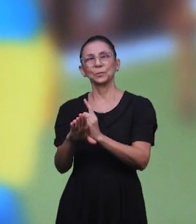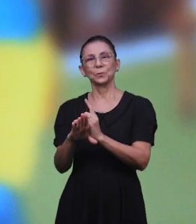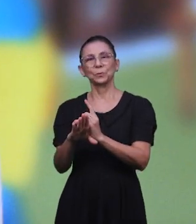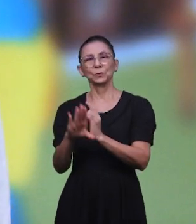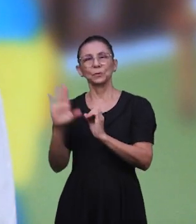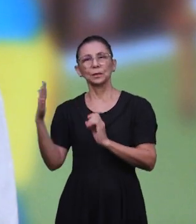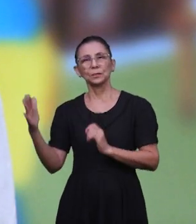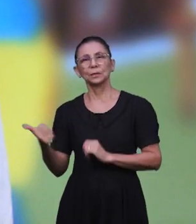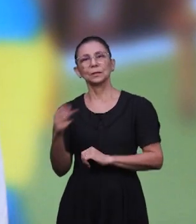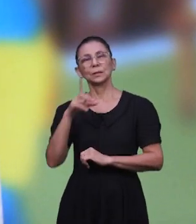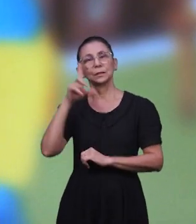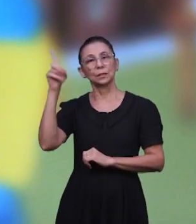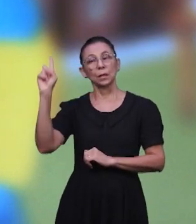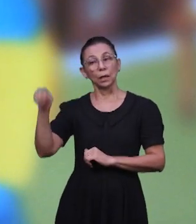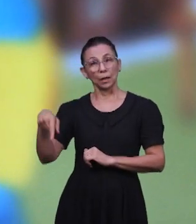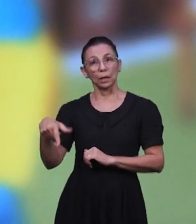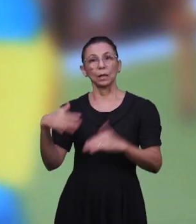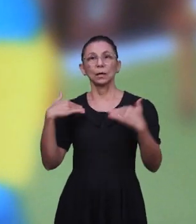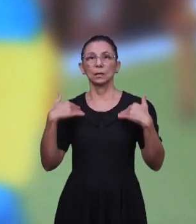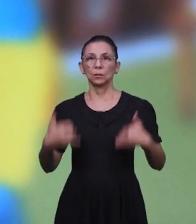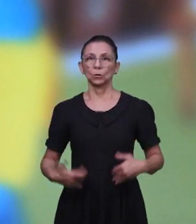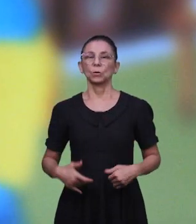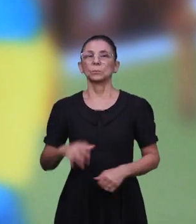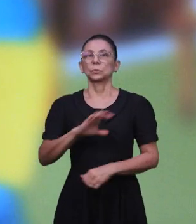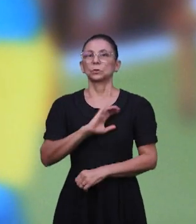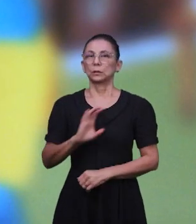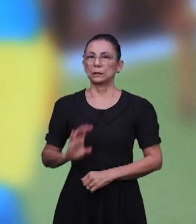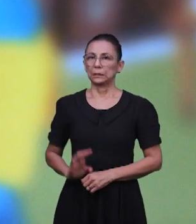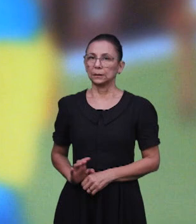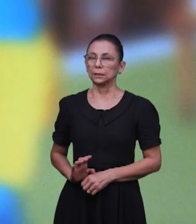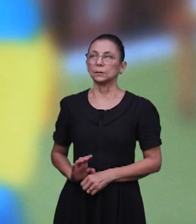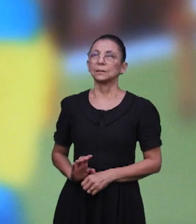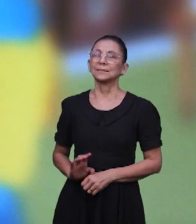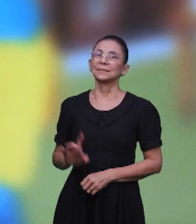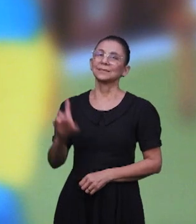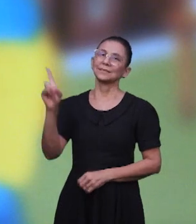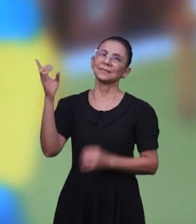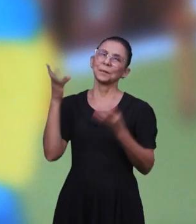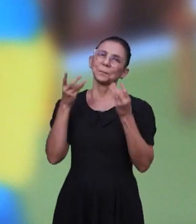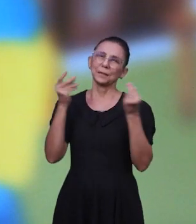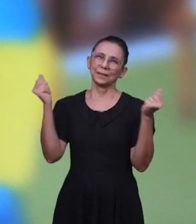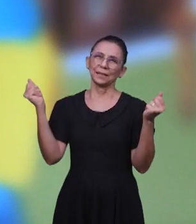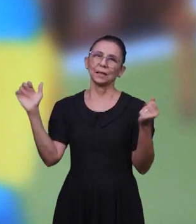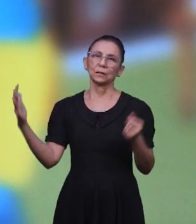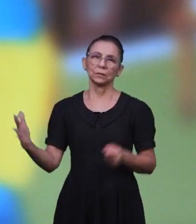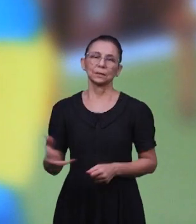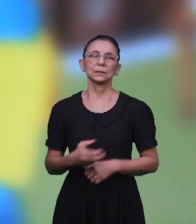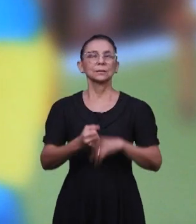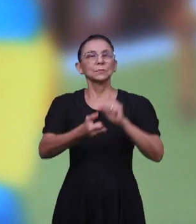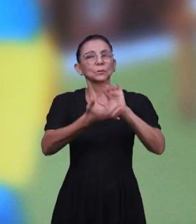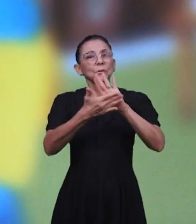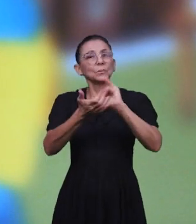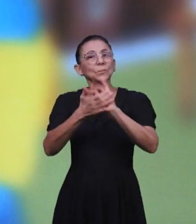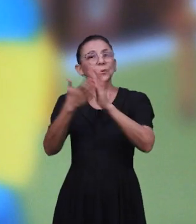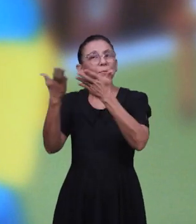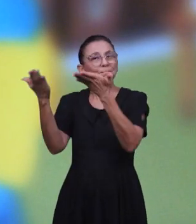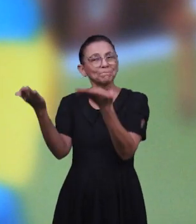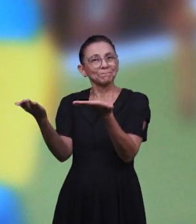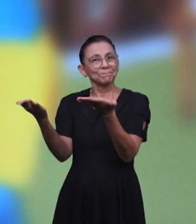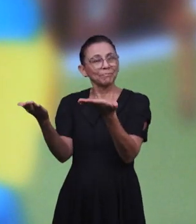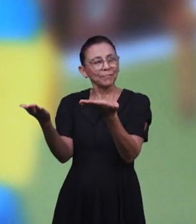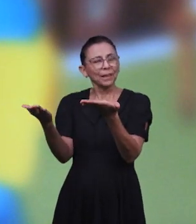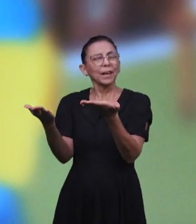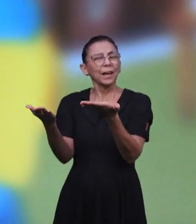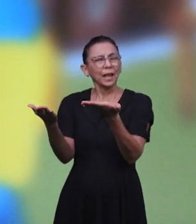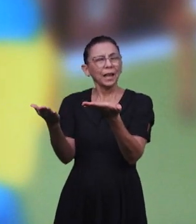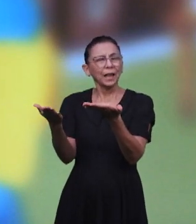Christ qui est son Église. Notre Dieu, il mérite toute notre adoration et toute notre louange.